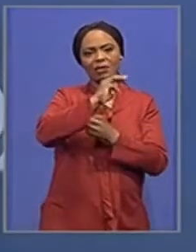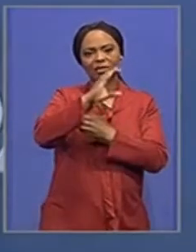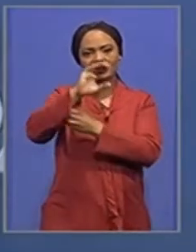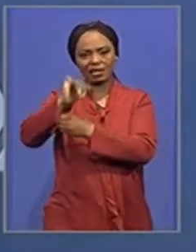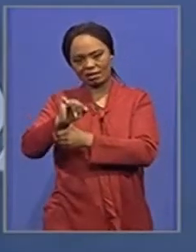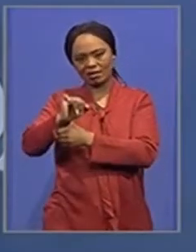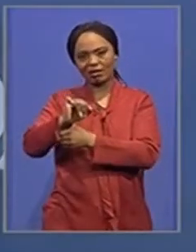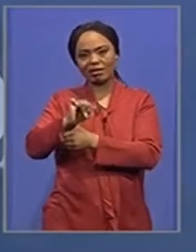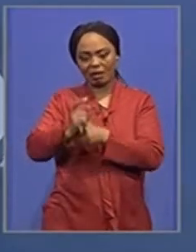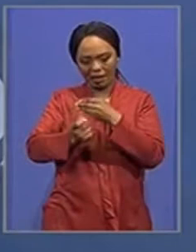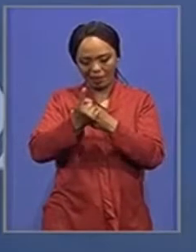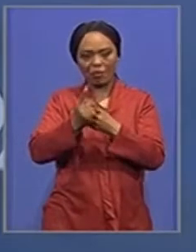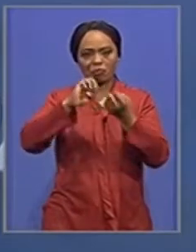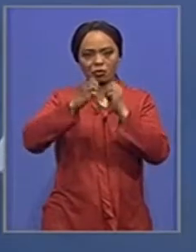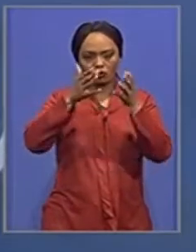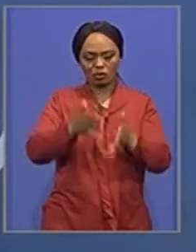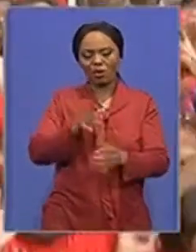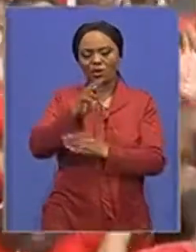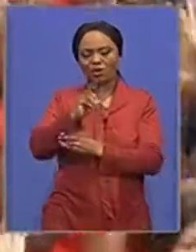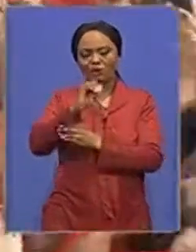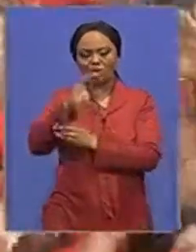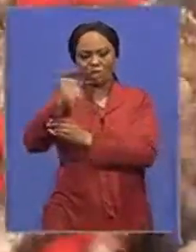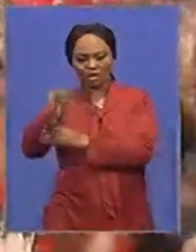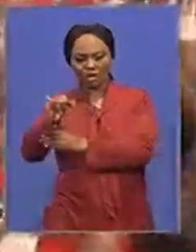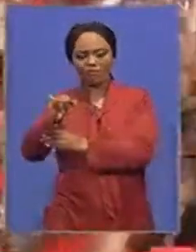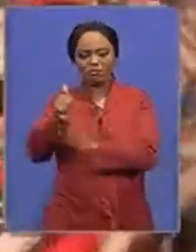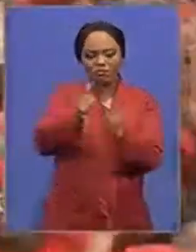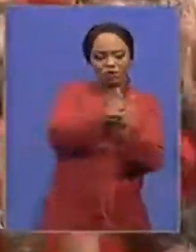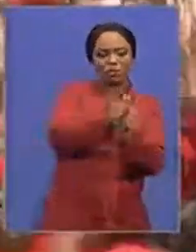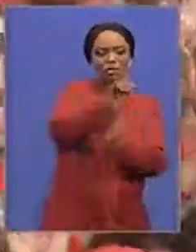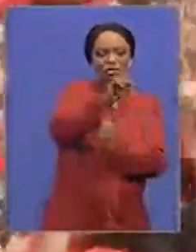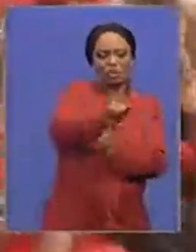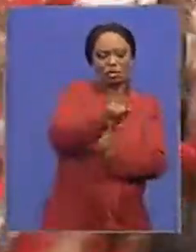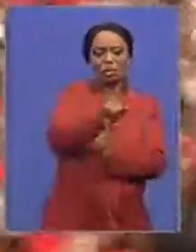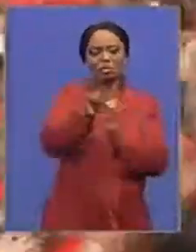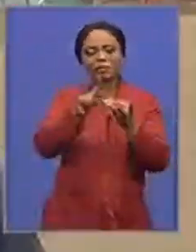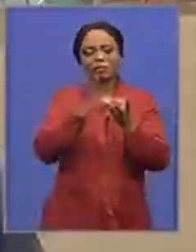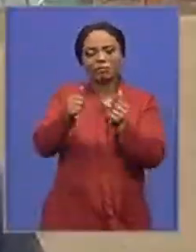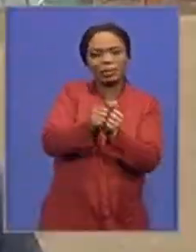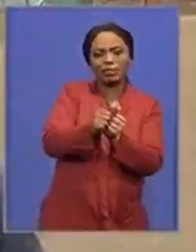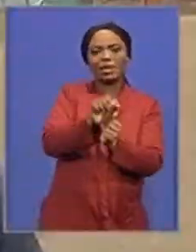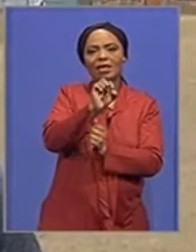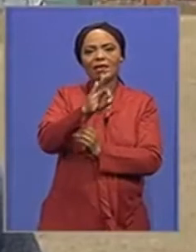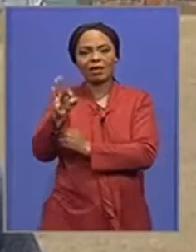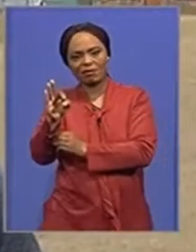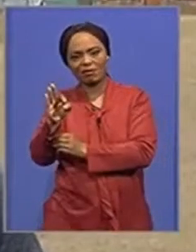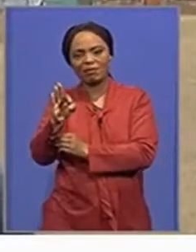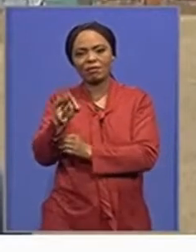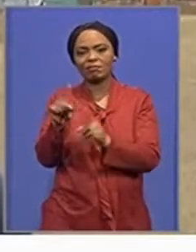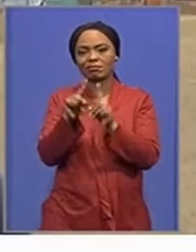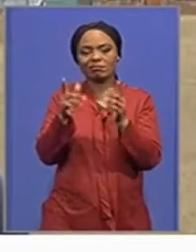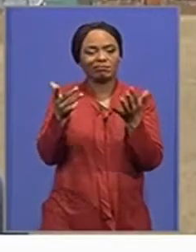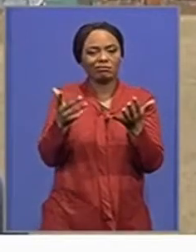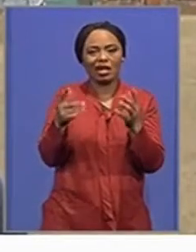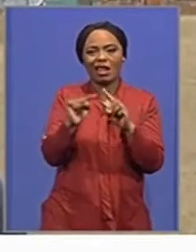bokgutshwanyane. MCA e ne e sebetsa mmoho le DA le EFF ka kopanelo. Dikgetho ha re sa tseba ona re tlamehile